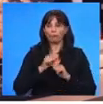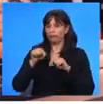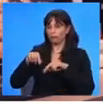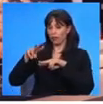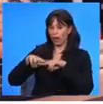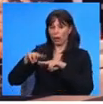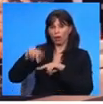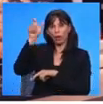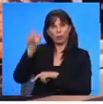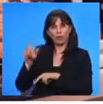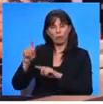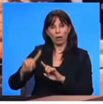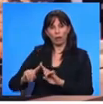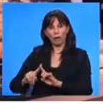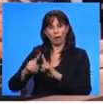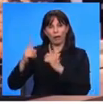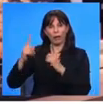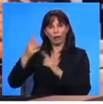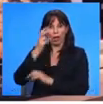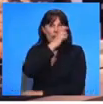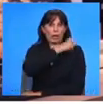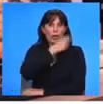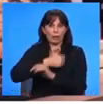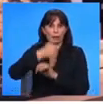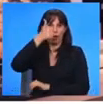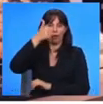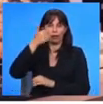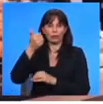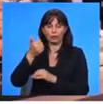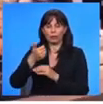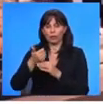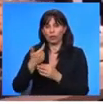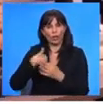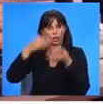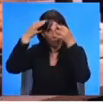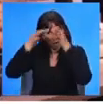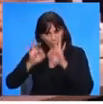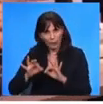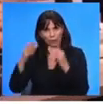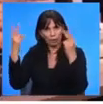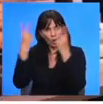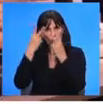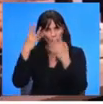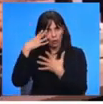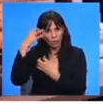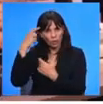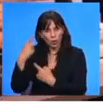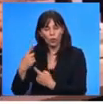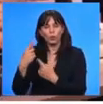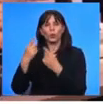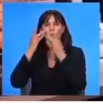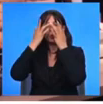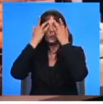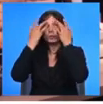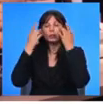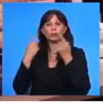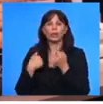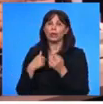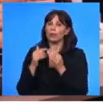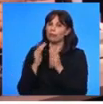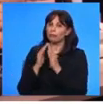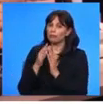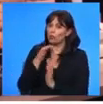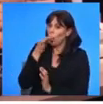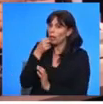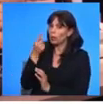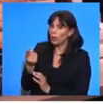אחר מגיע, מישהו, המטכ"ל, שאני כמובן מאוד מכבדת אותו ומעריצה אותו ומעריכה אותו, ואני באה בשאלה,